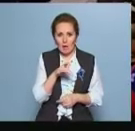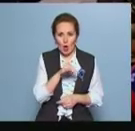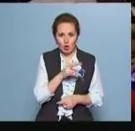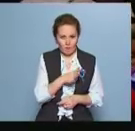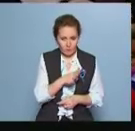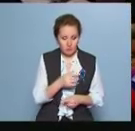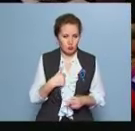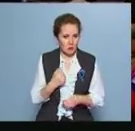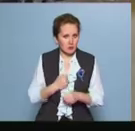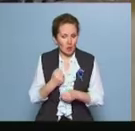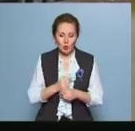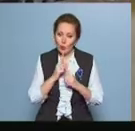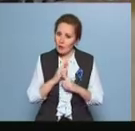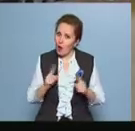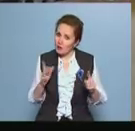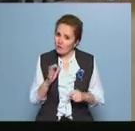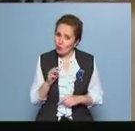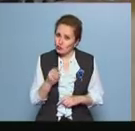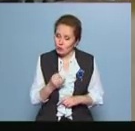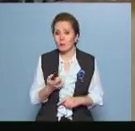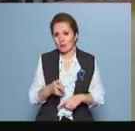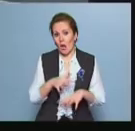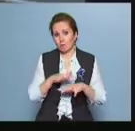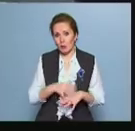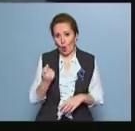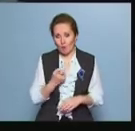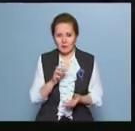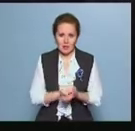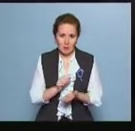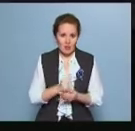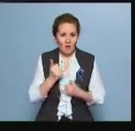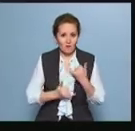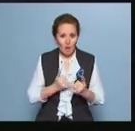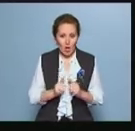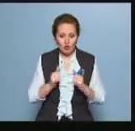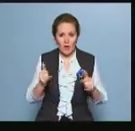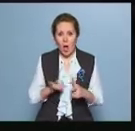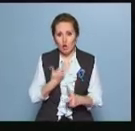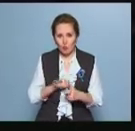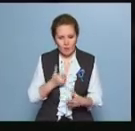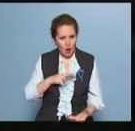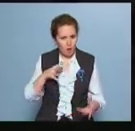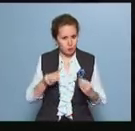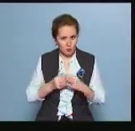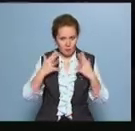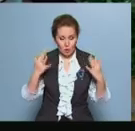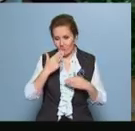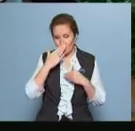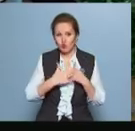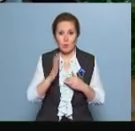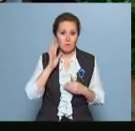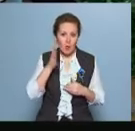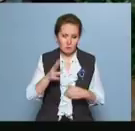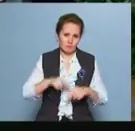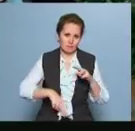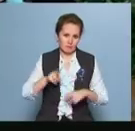такие уникальные вещи. Здесь же, на базе хозяйства, занимается выращиванием картофеля. Объемы большие. В ближайшую пятилетку планируют построить